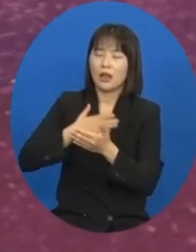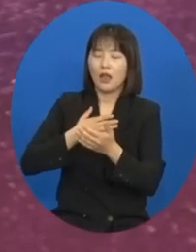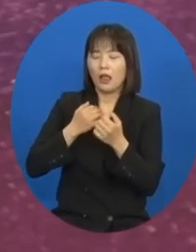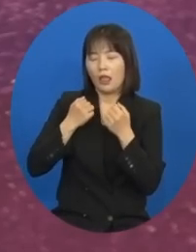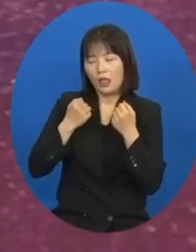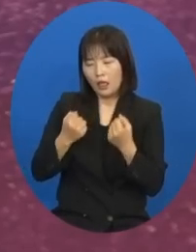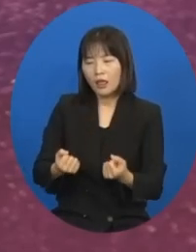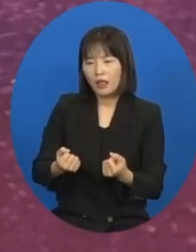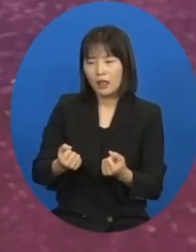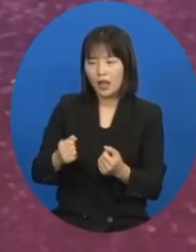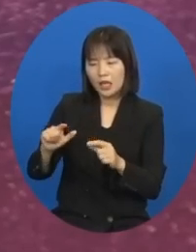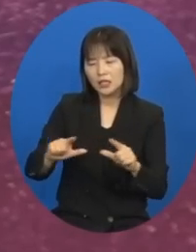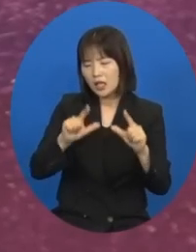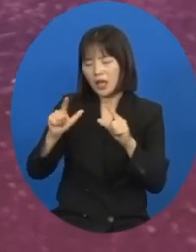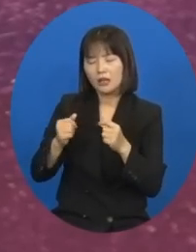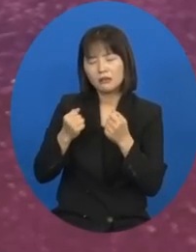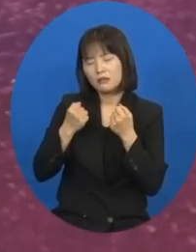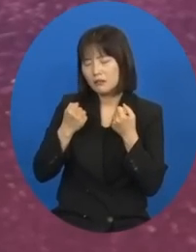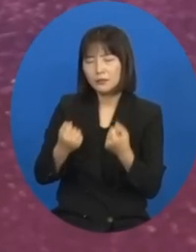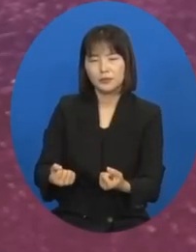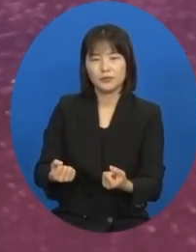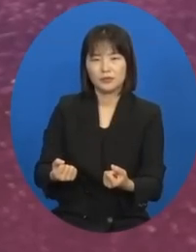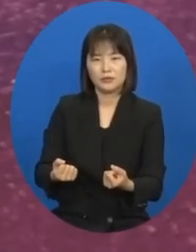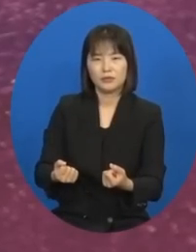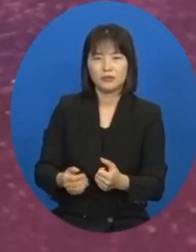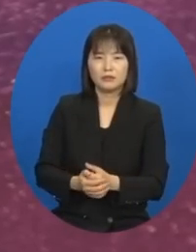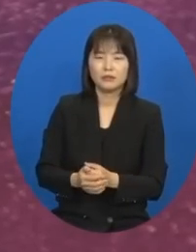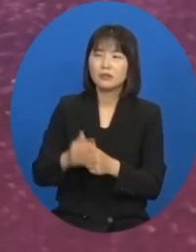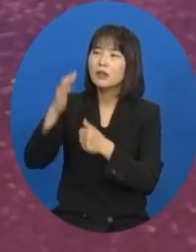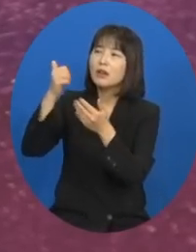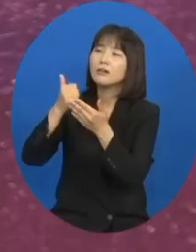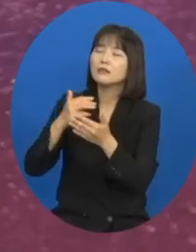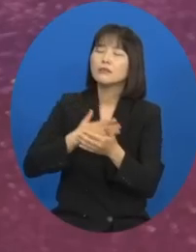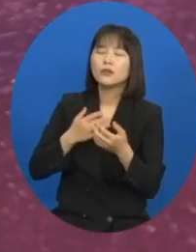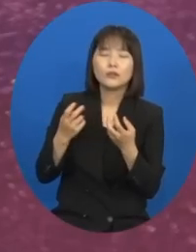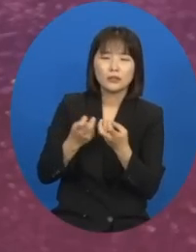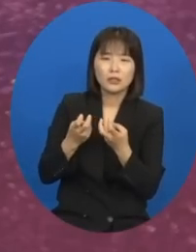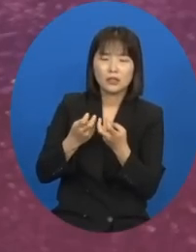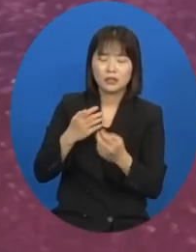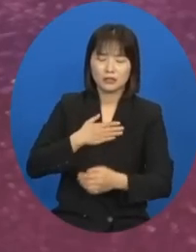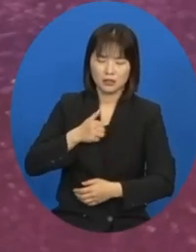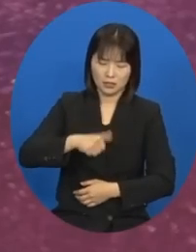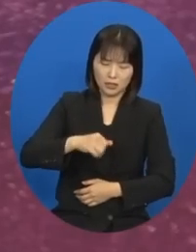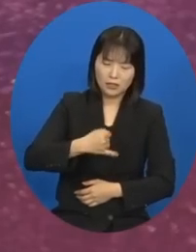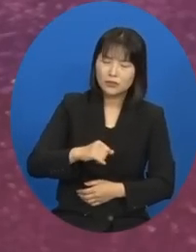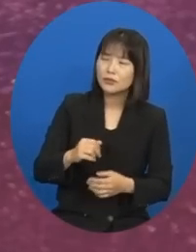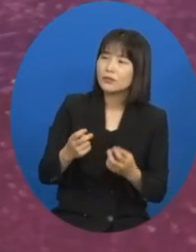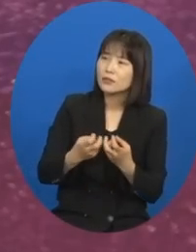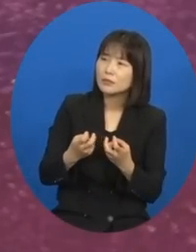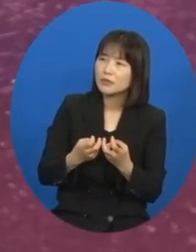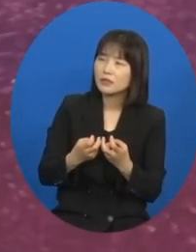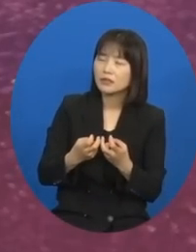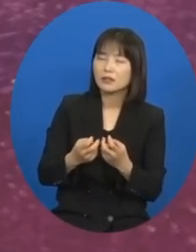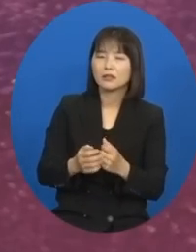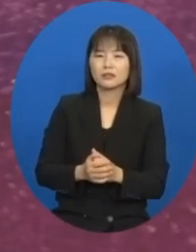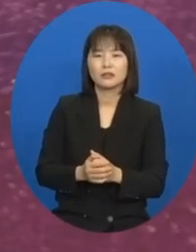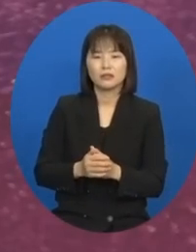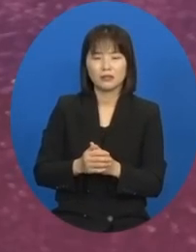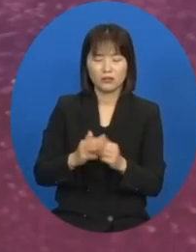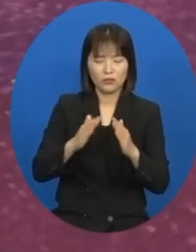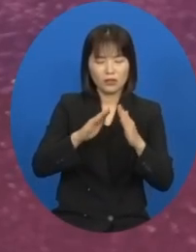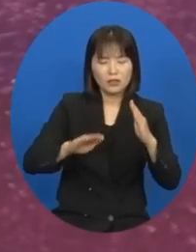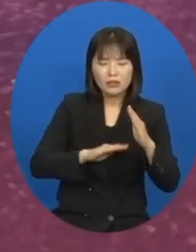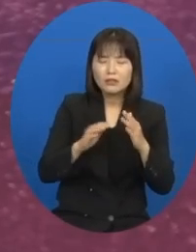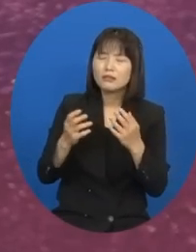살아갈 힘이 없어요 하나님 어떻게 해요 제 자녀 어떻게 합니까 하나님 우리 가정